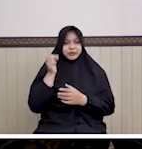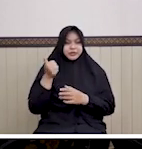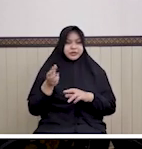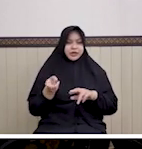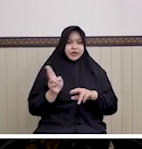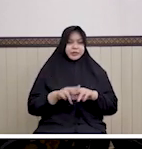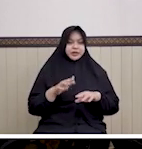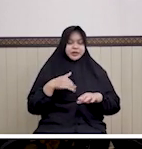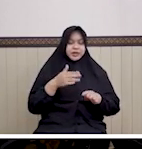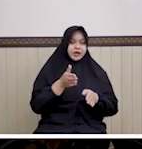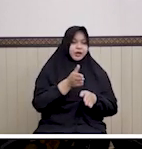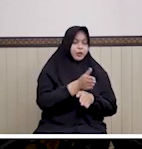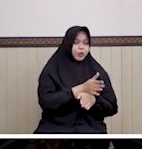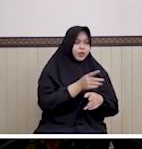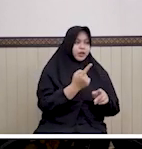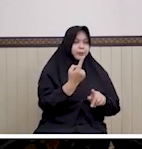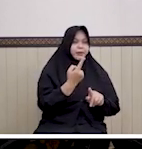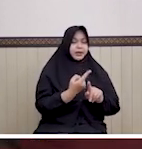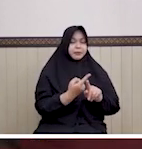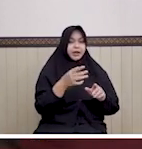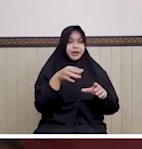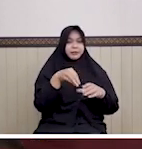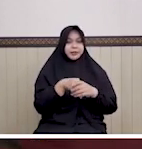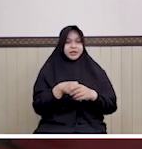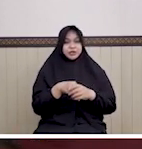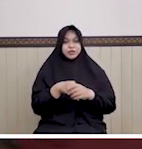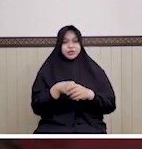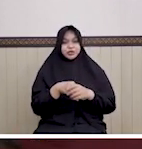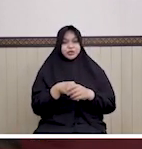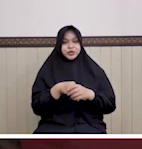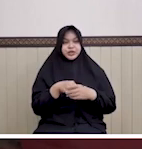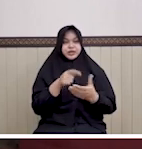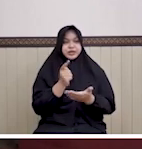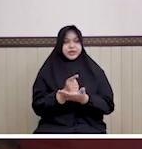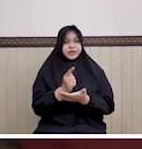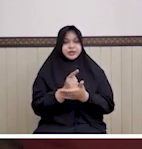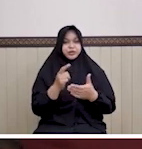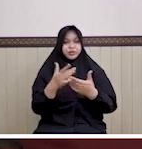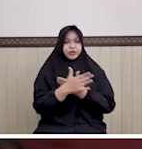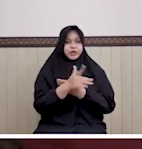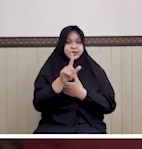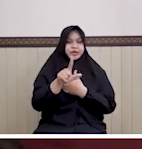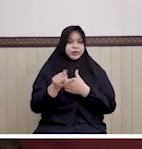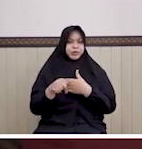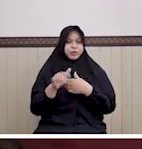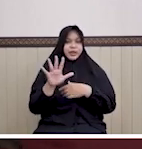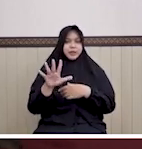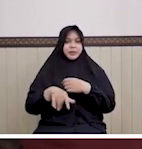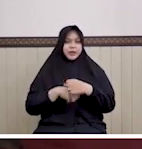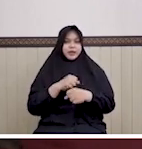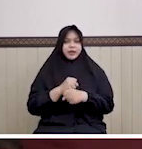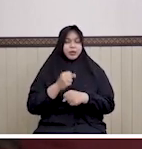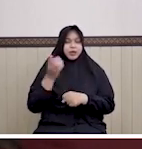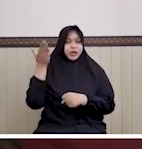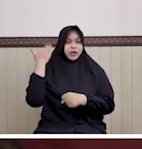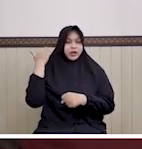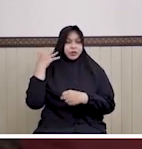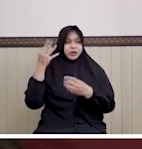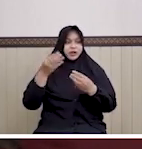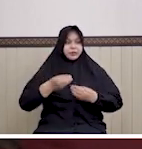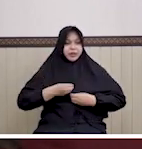saya awal kali masuk di Kejari Gunungkidul sekitar satu setengah tahun yang lalu berlangsung dapat